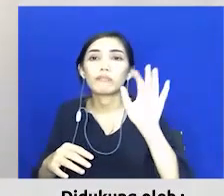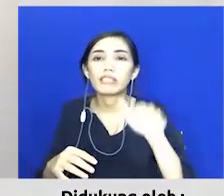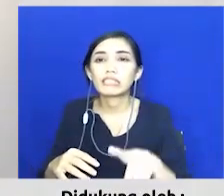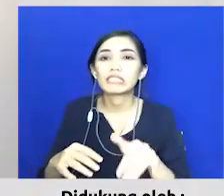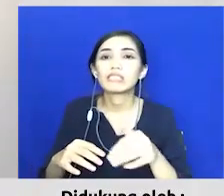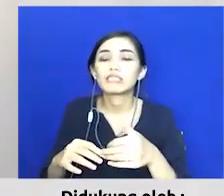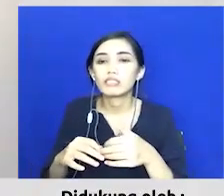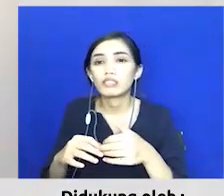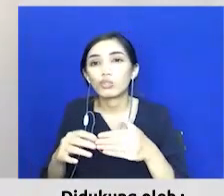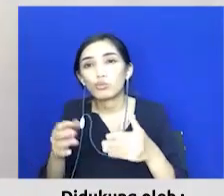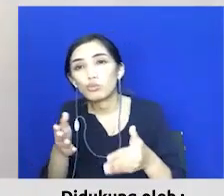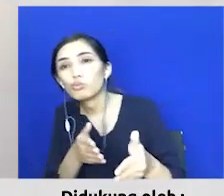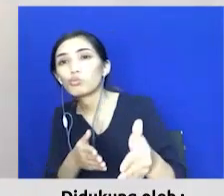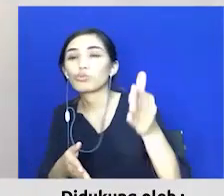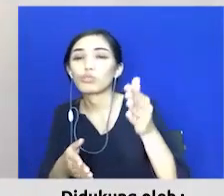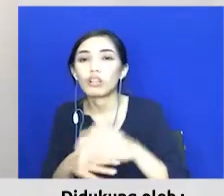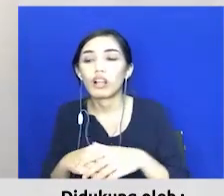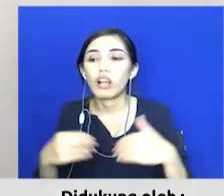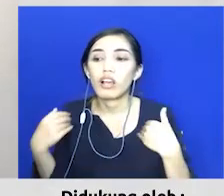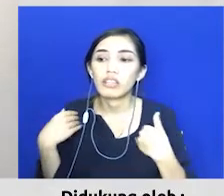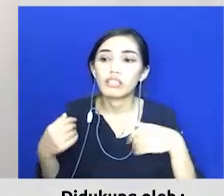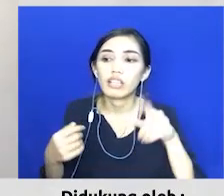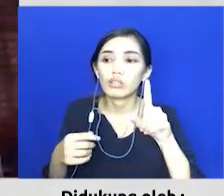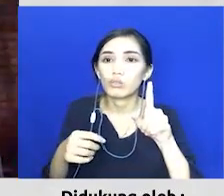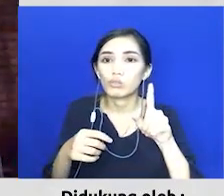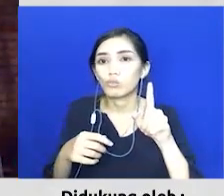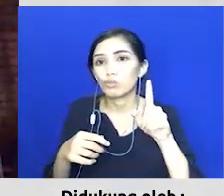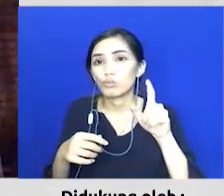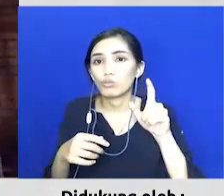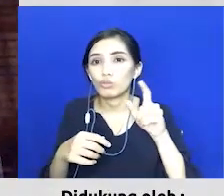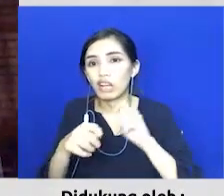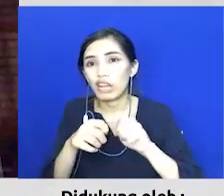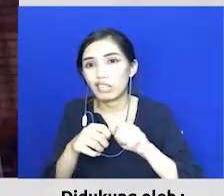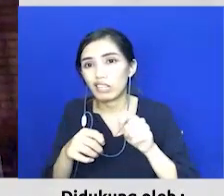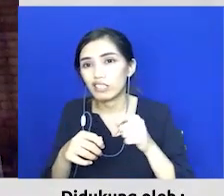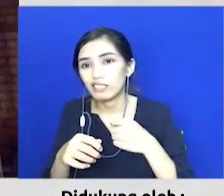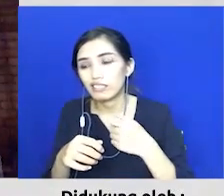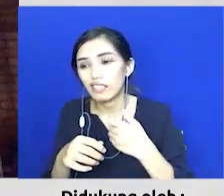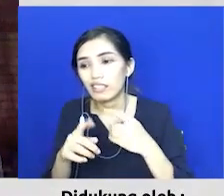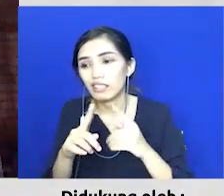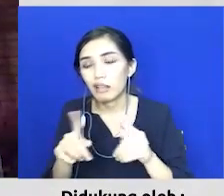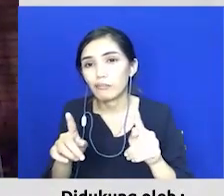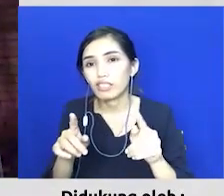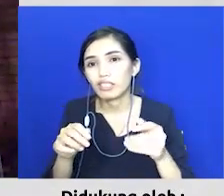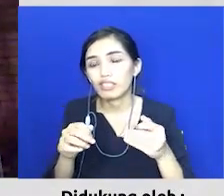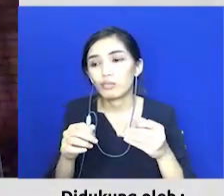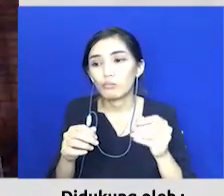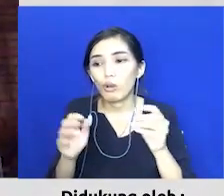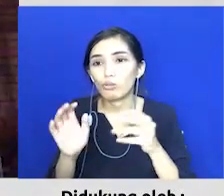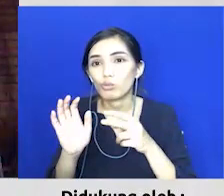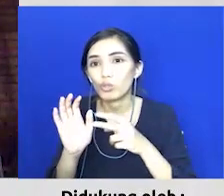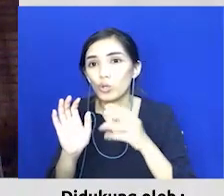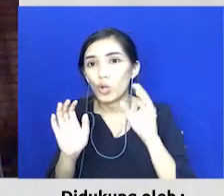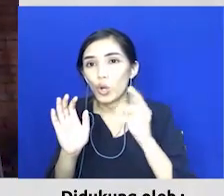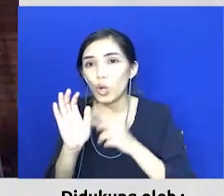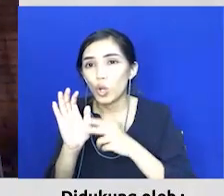untuk menonton dalam kualitas baik, itu Perawan di Sarang Penyamun dari novel Pak Sudah Takdir